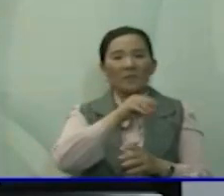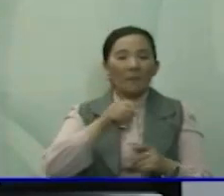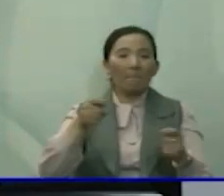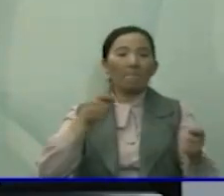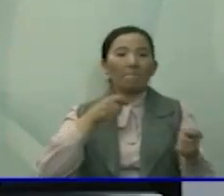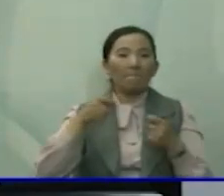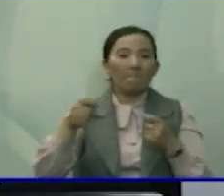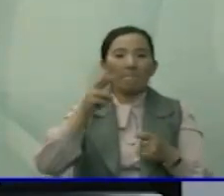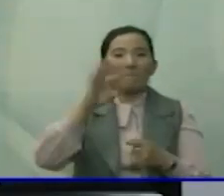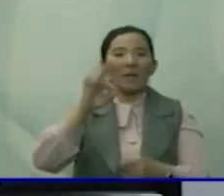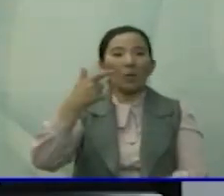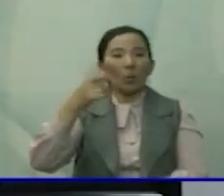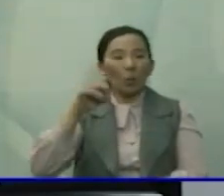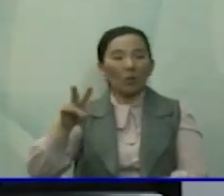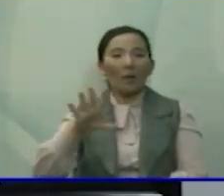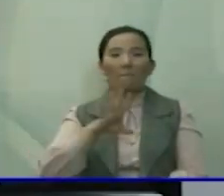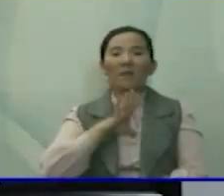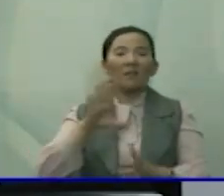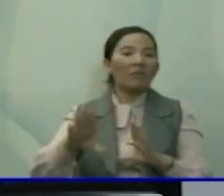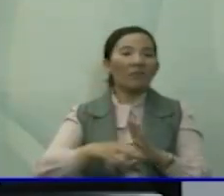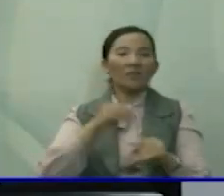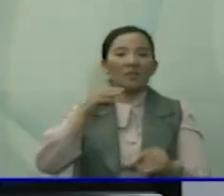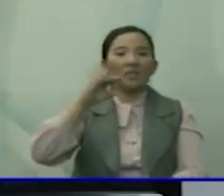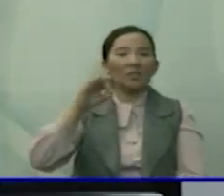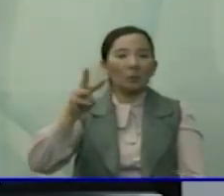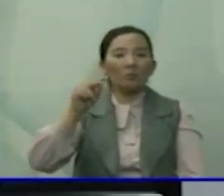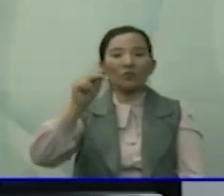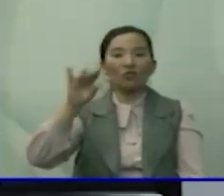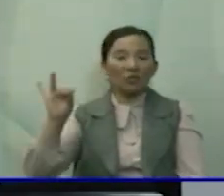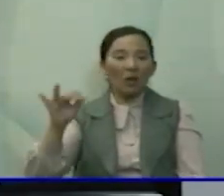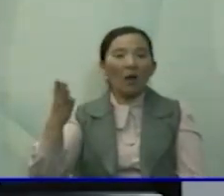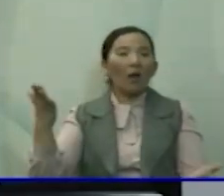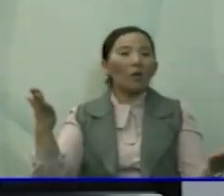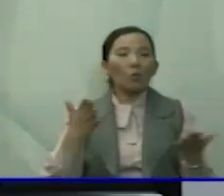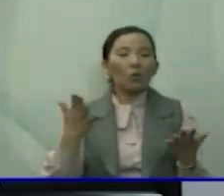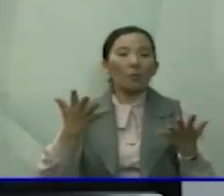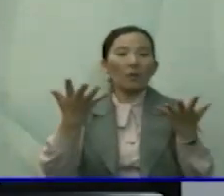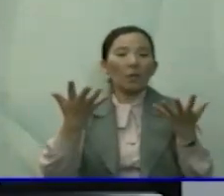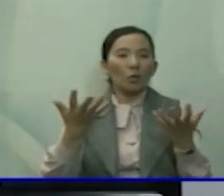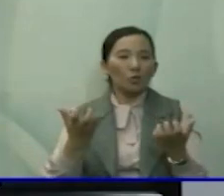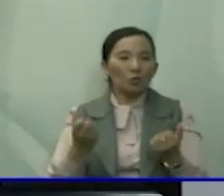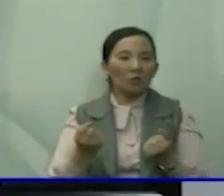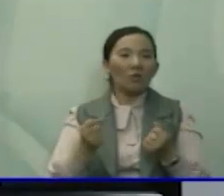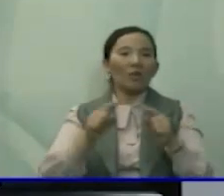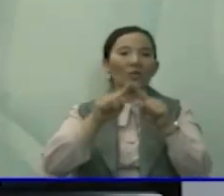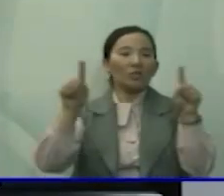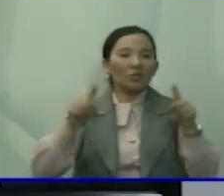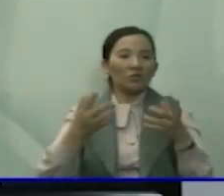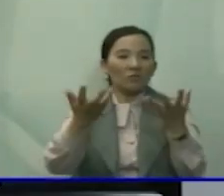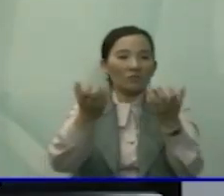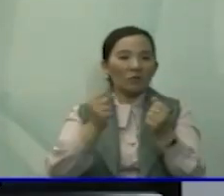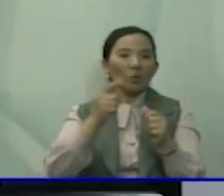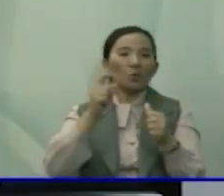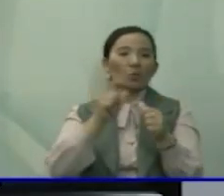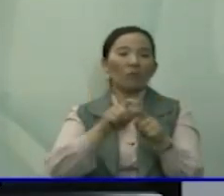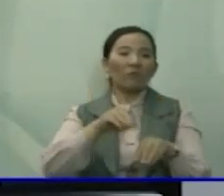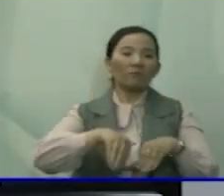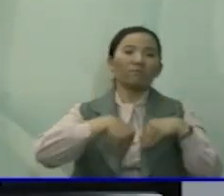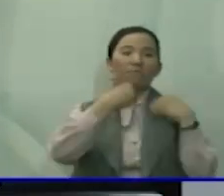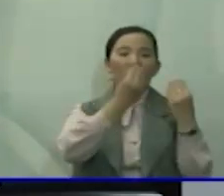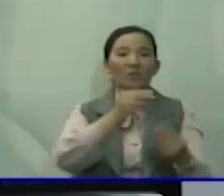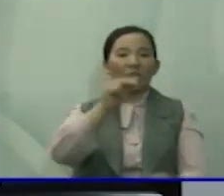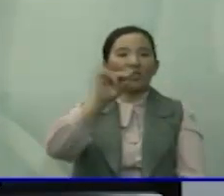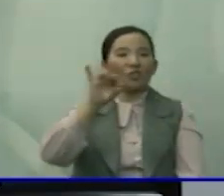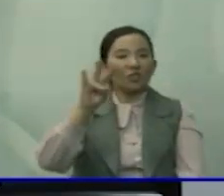был избран темучин который получил титул чингисхан и главной